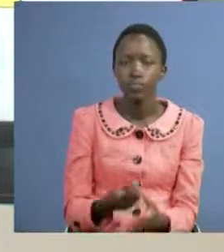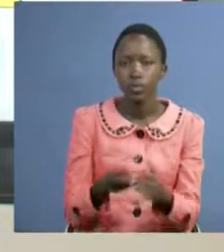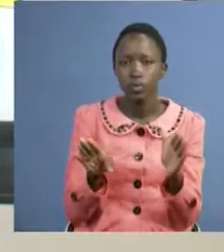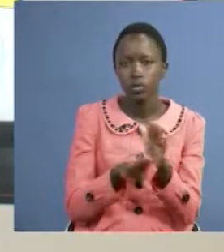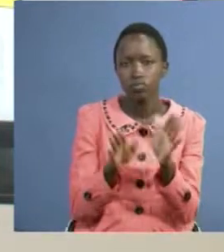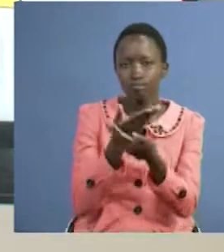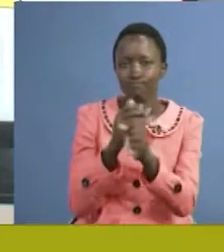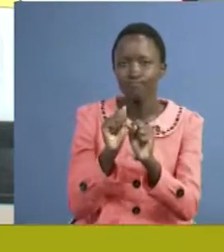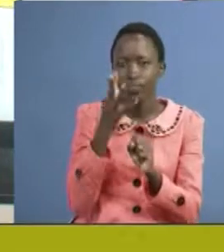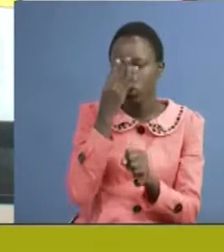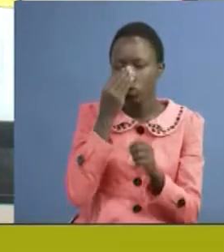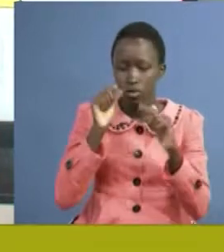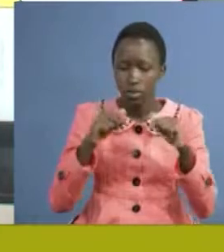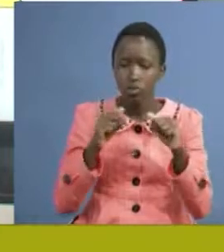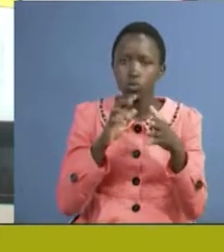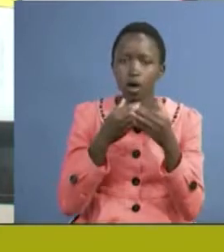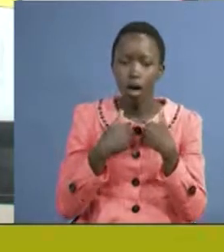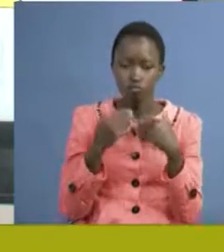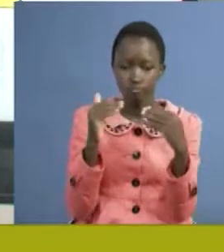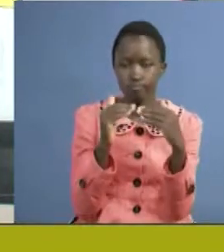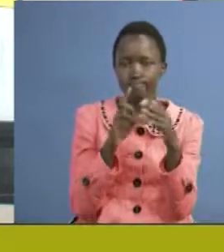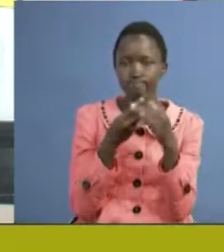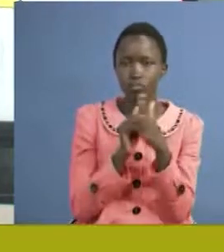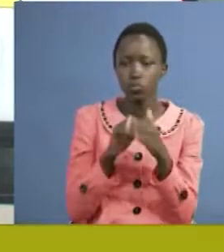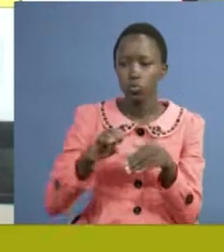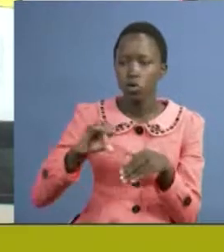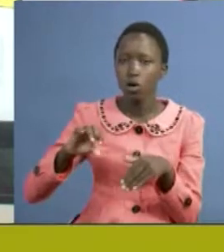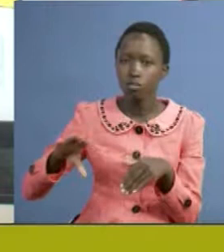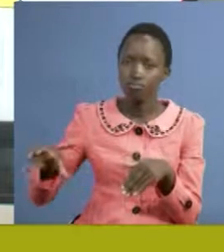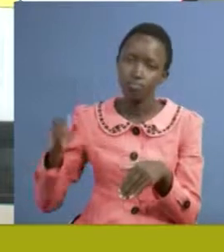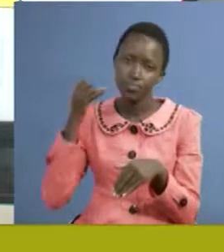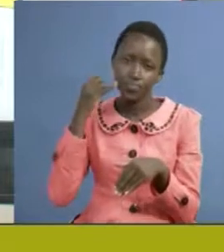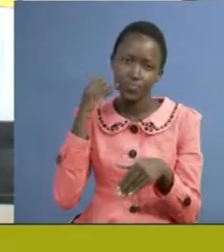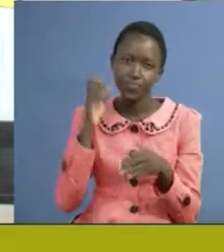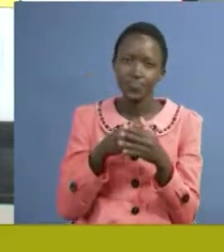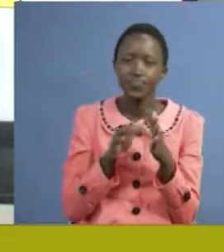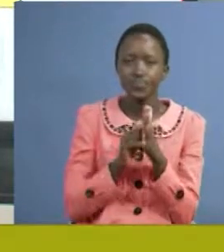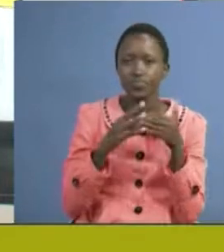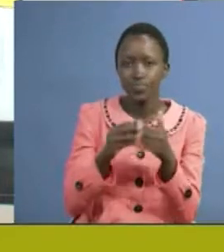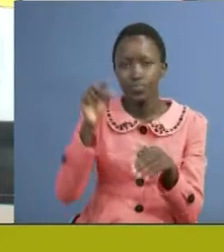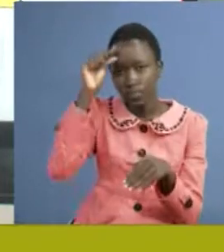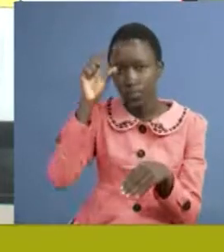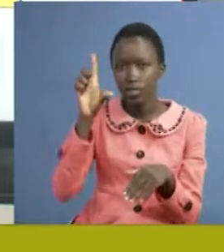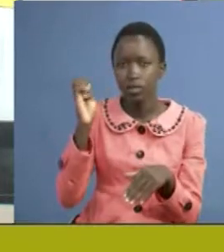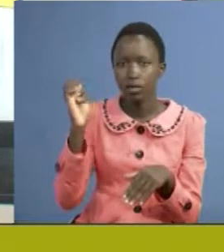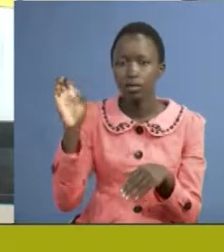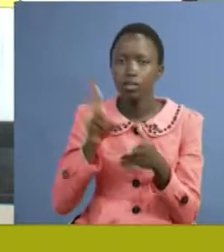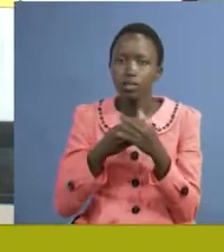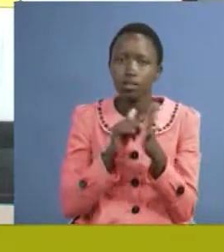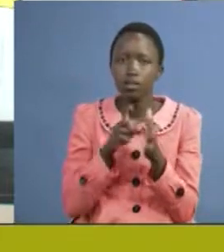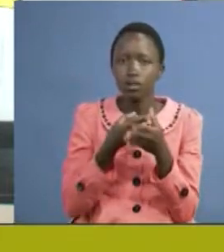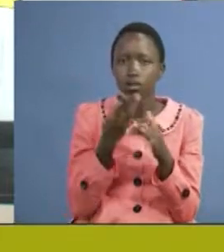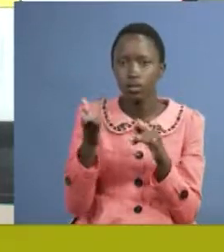Naibu Rais William Ruto hii leo amekuwa na mkutano na viongozi wa kaunti ya Nakuru wakiongozwa na gavana wao Lee Kinyanjui